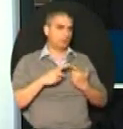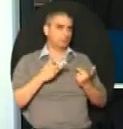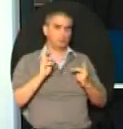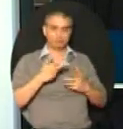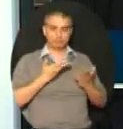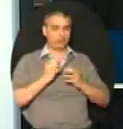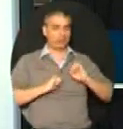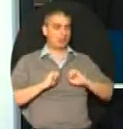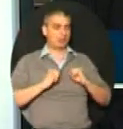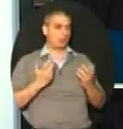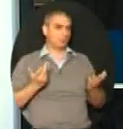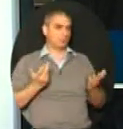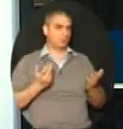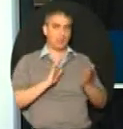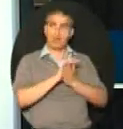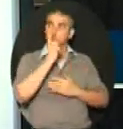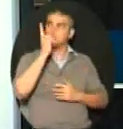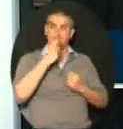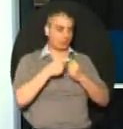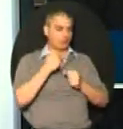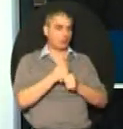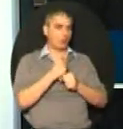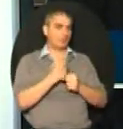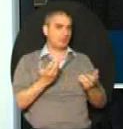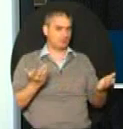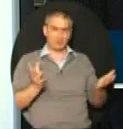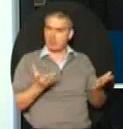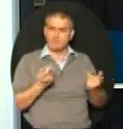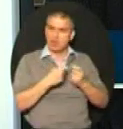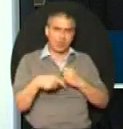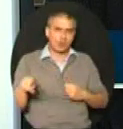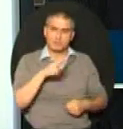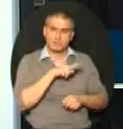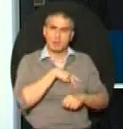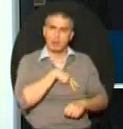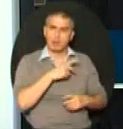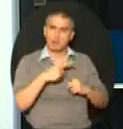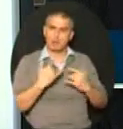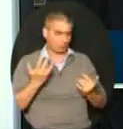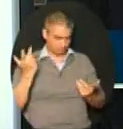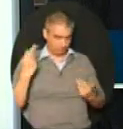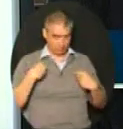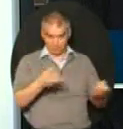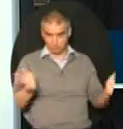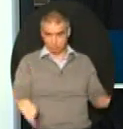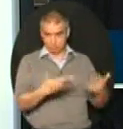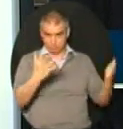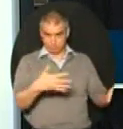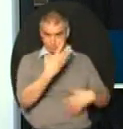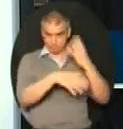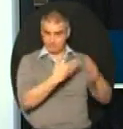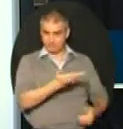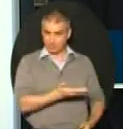יש דרכי התנהלות, 11 שנה הארגון הזה עובד, איפה הגופים האמונים על זה היו? מה זה, נתנו פה לאיזו